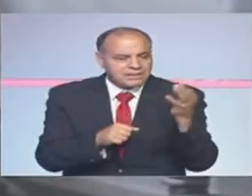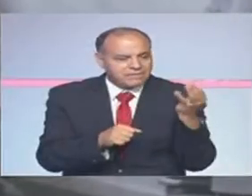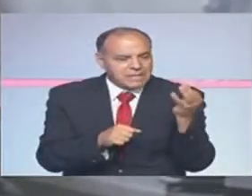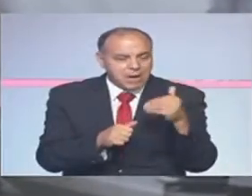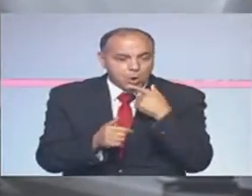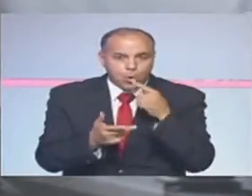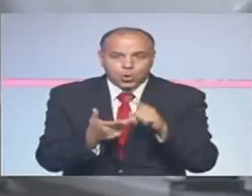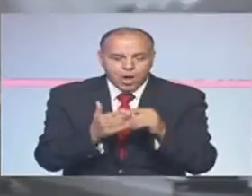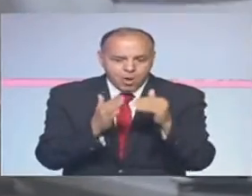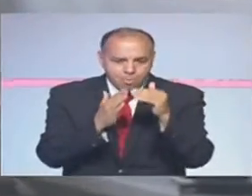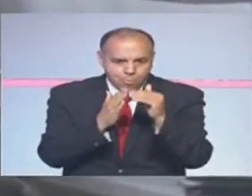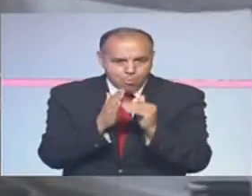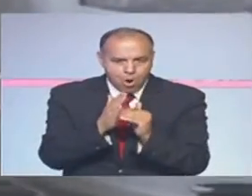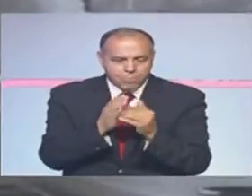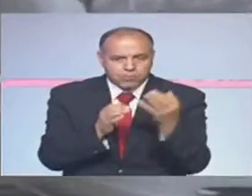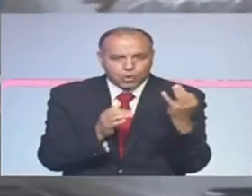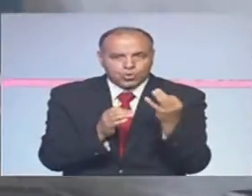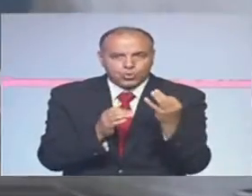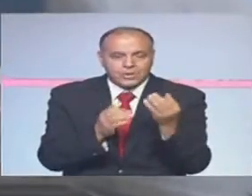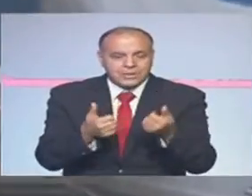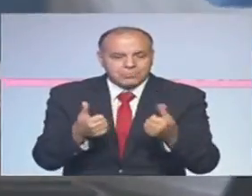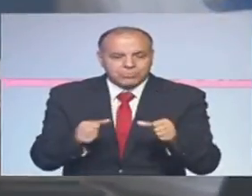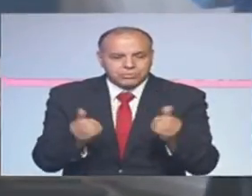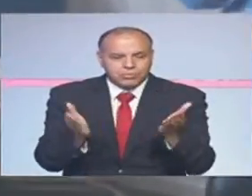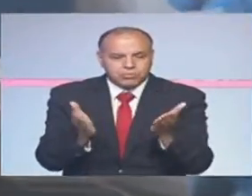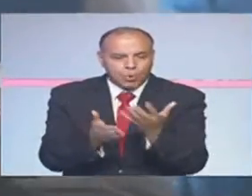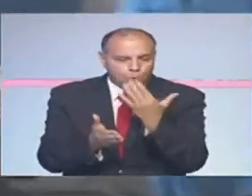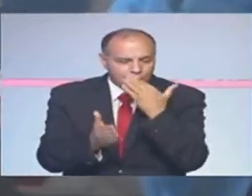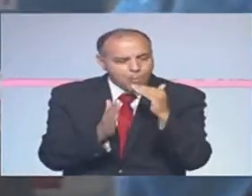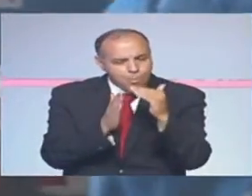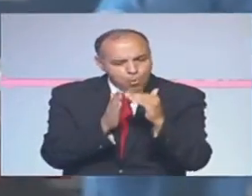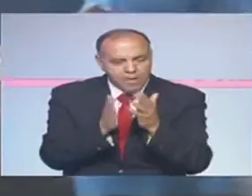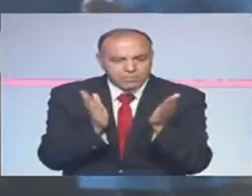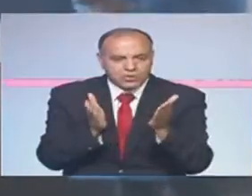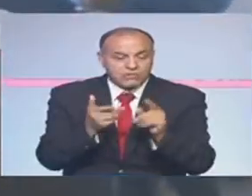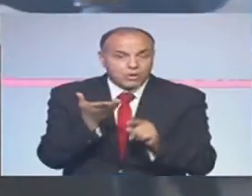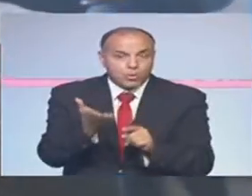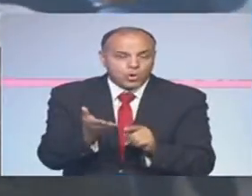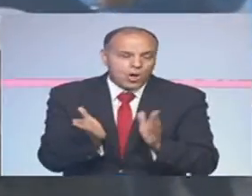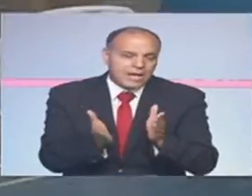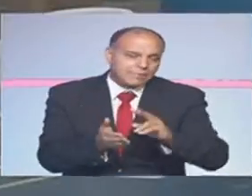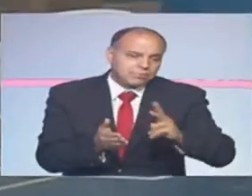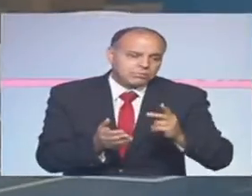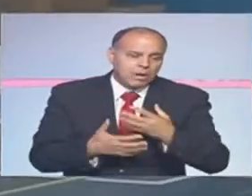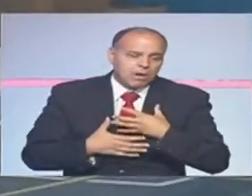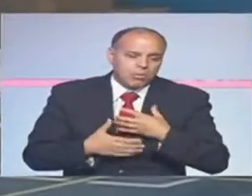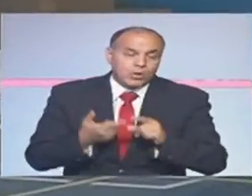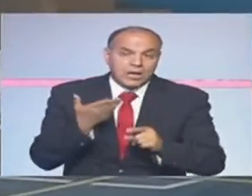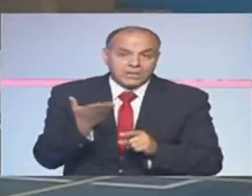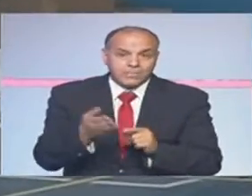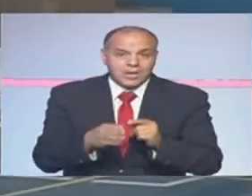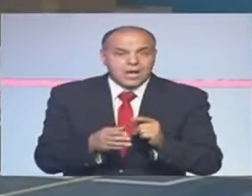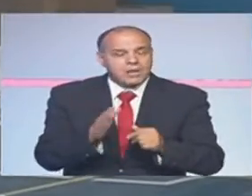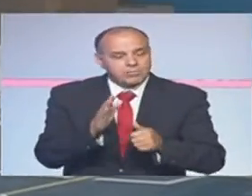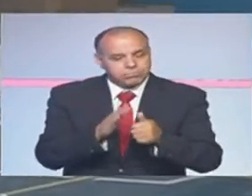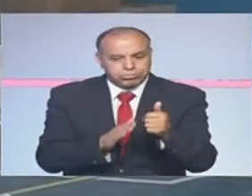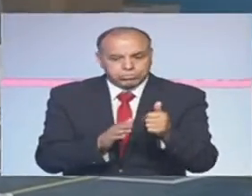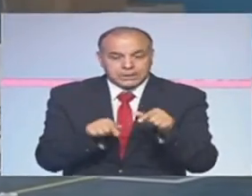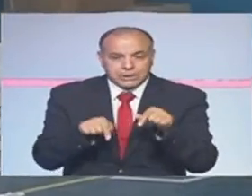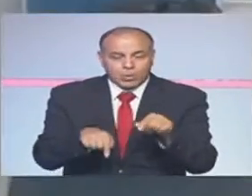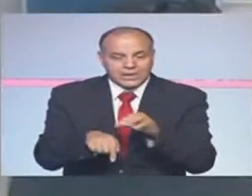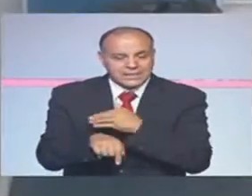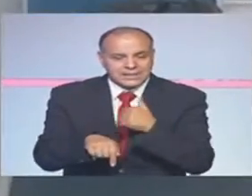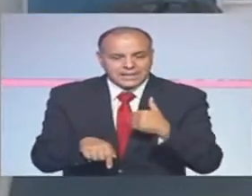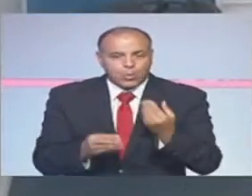ونقص في نسبه المقيمين باقسام الكويت بالمستشفيات واقسام الانعاش هي مميزات الوضع